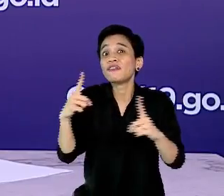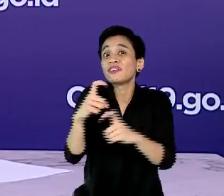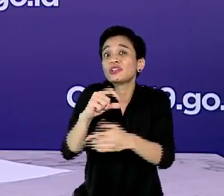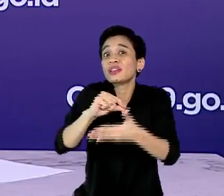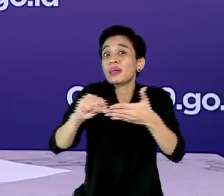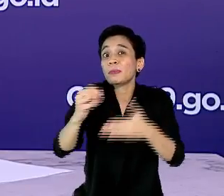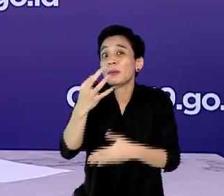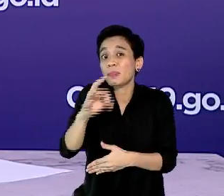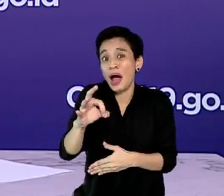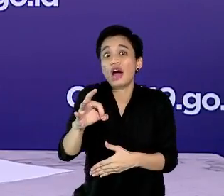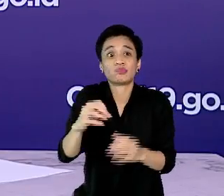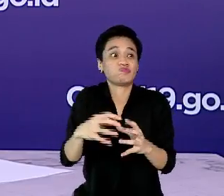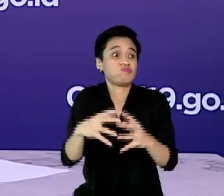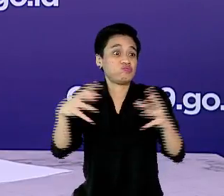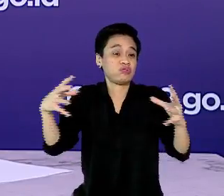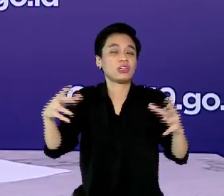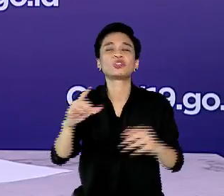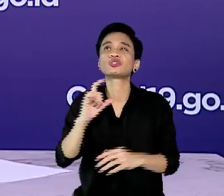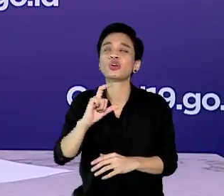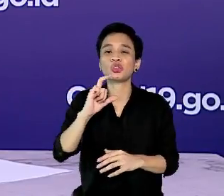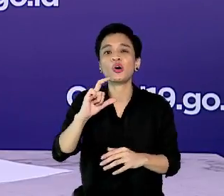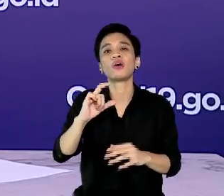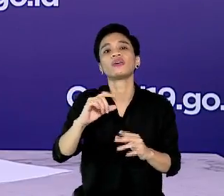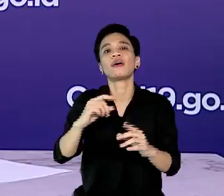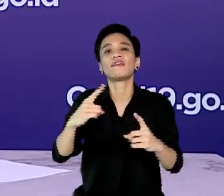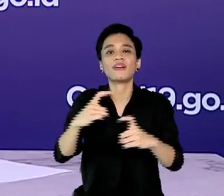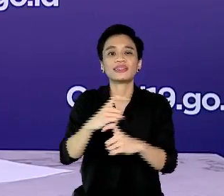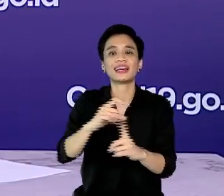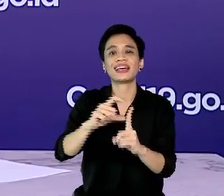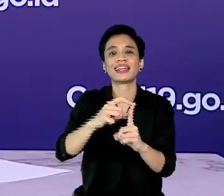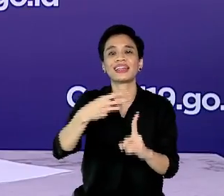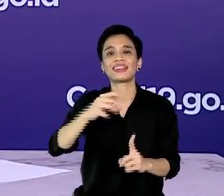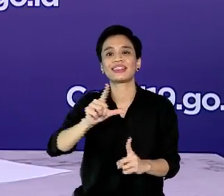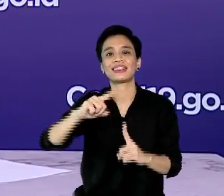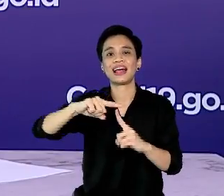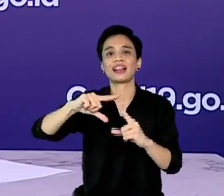hari ini, terutama varian Delta, ada satu varian yaitu